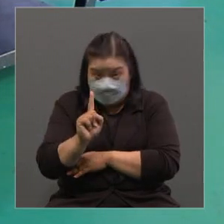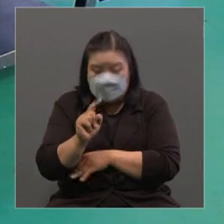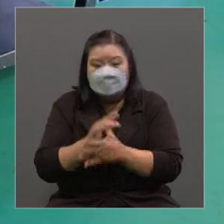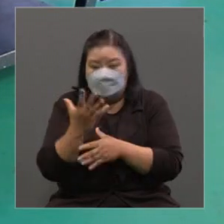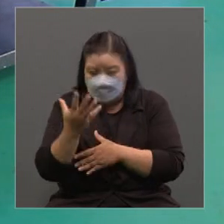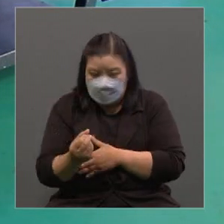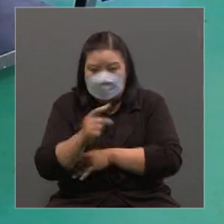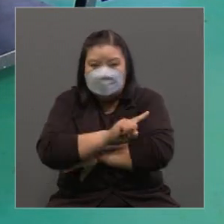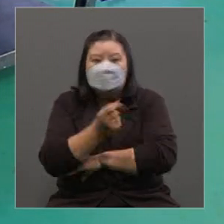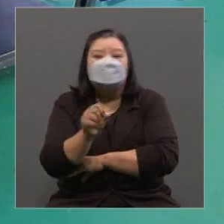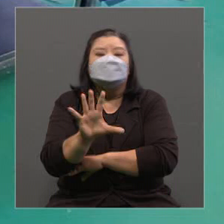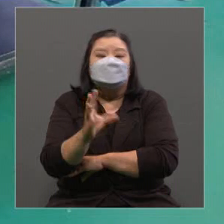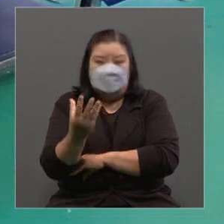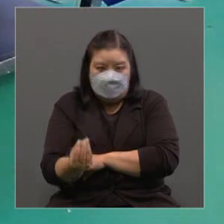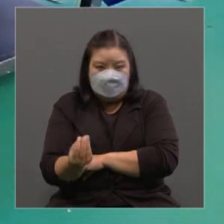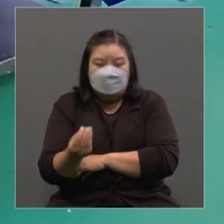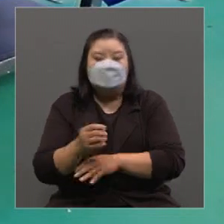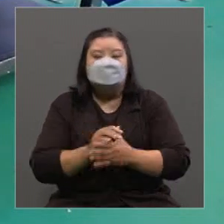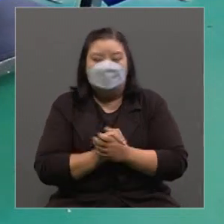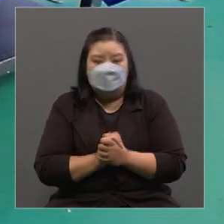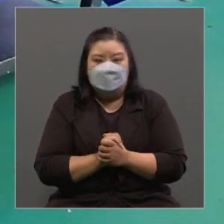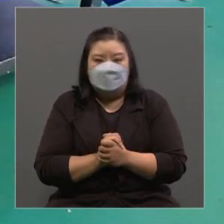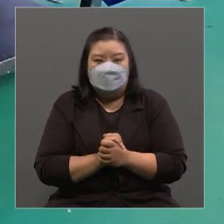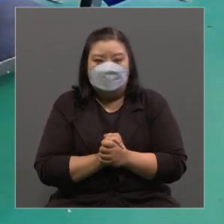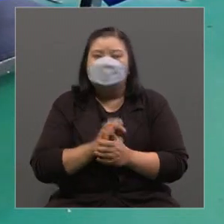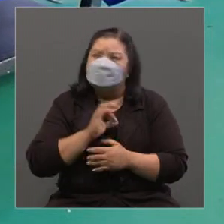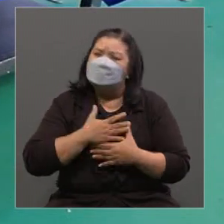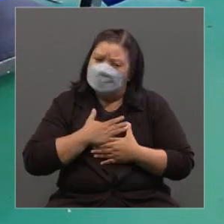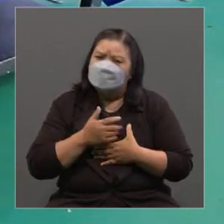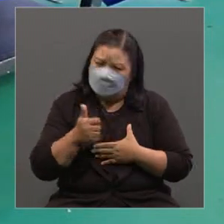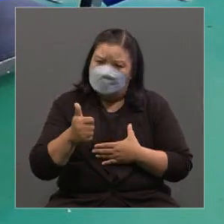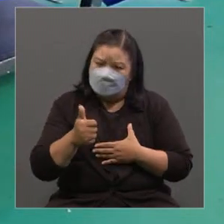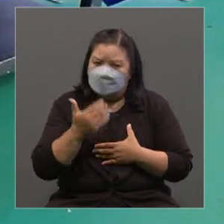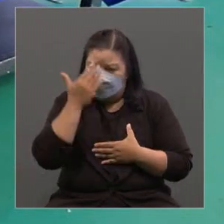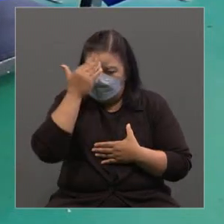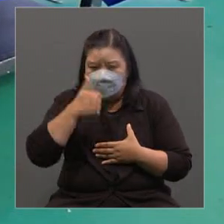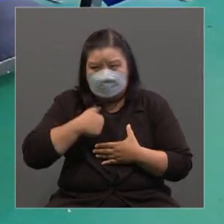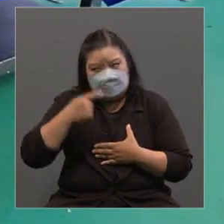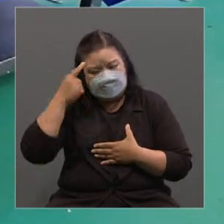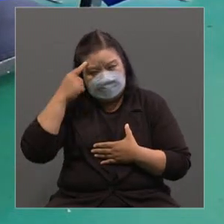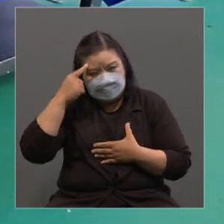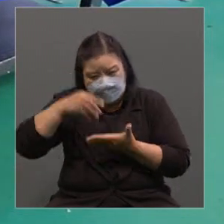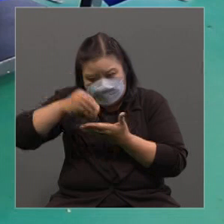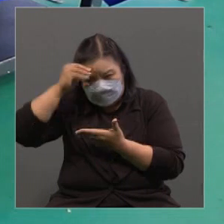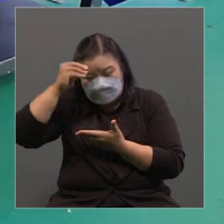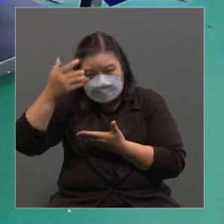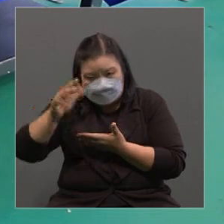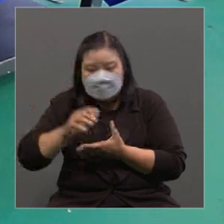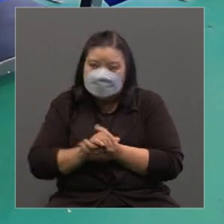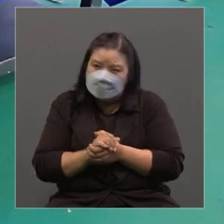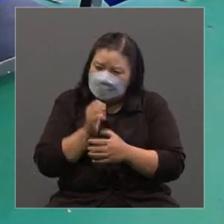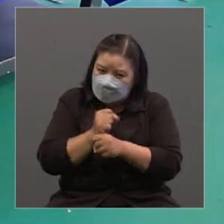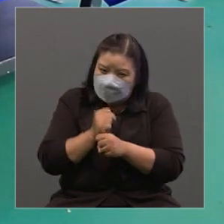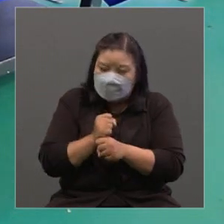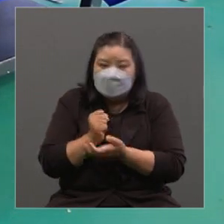บครับผมลดเหลือ15วันครับผมรู้สึกภาคภูมิใจครับผมที่เราได้นำความคิดที่เราเรียนศึกษามาครับไปมาลง